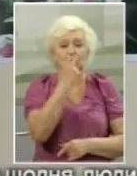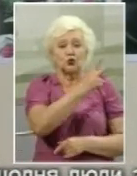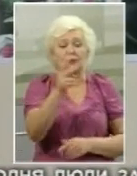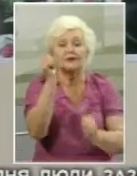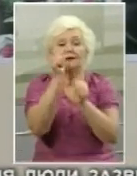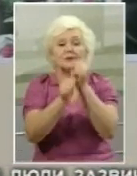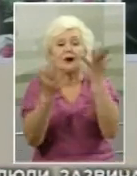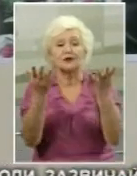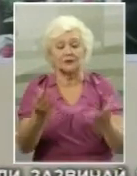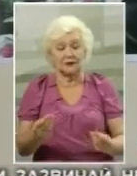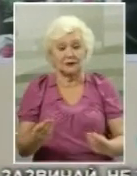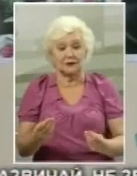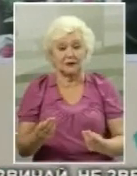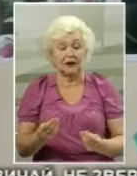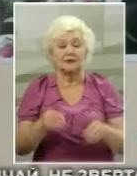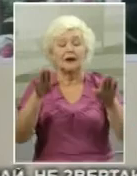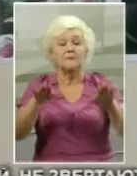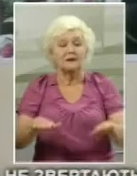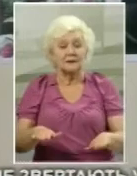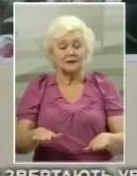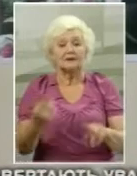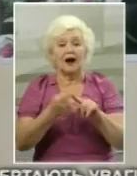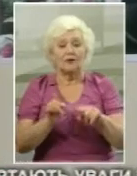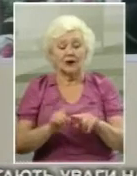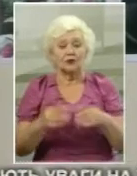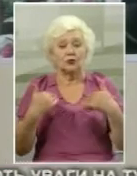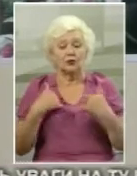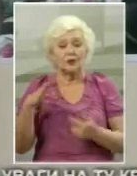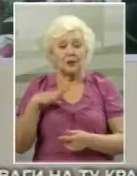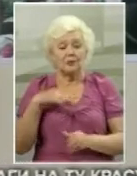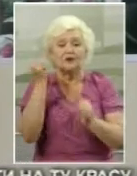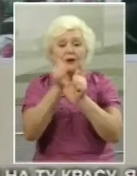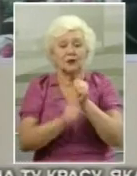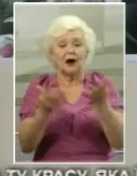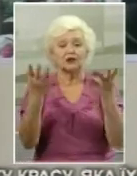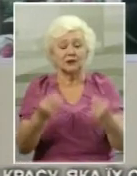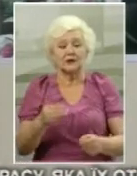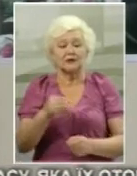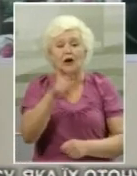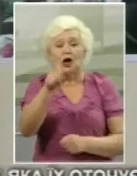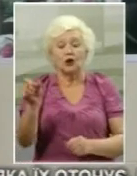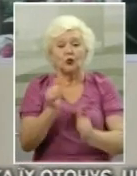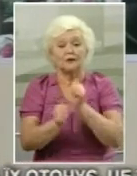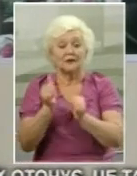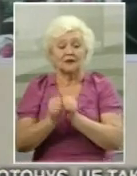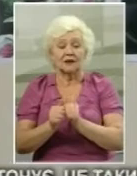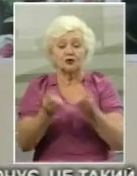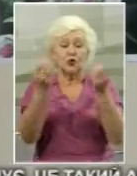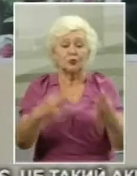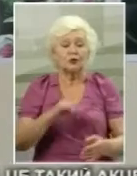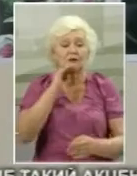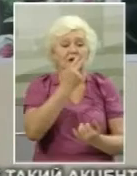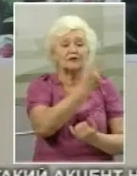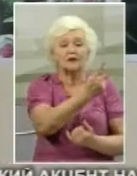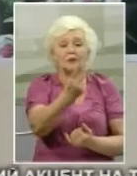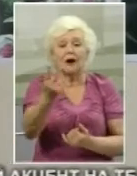каждый день, места, в которых мы бываем каждый день, и люди зачастую просто не обращают внимания